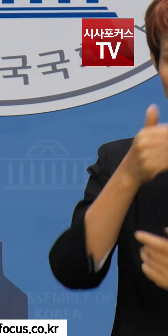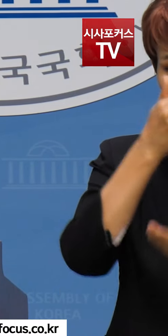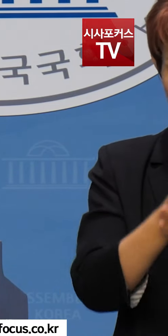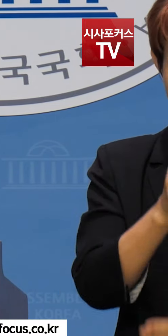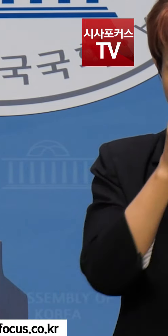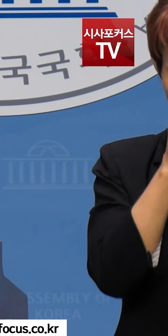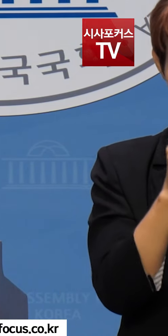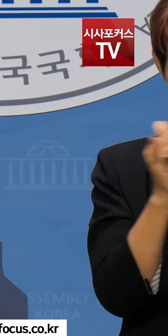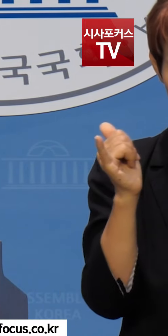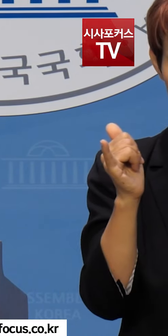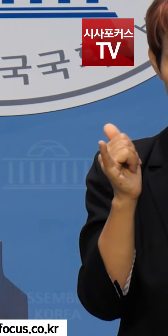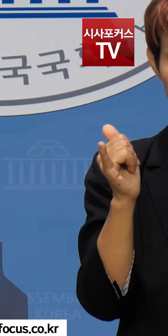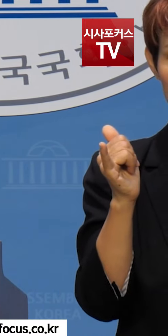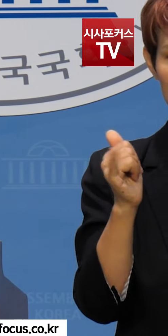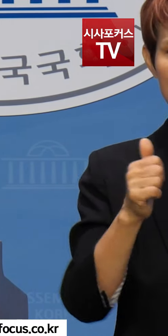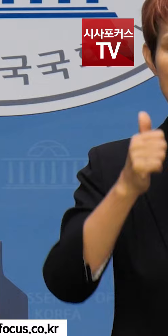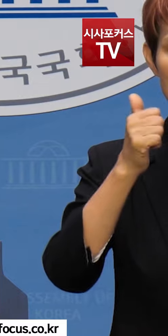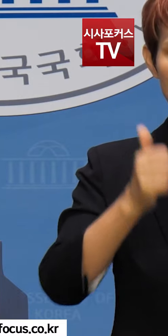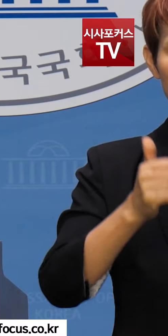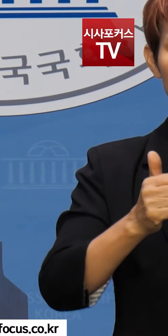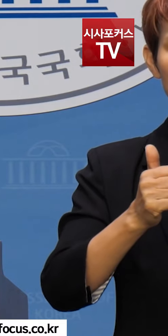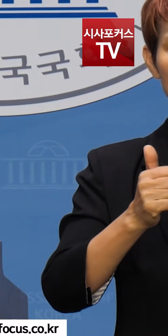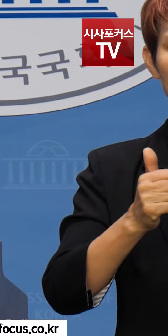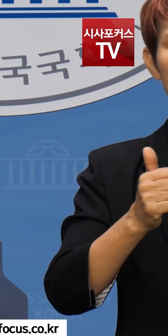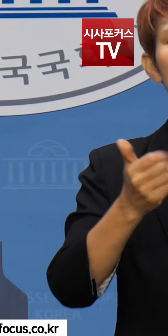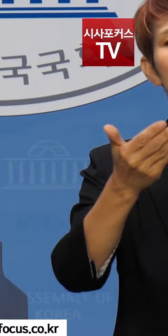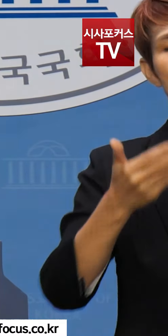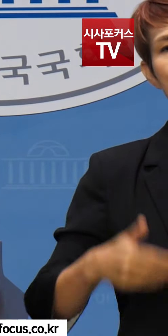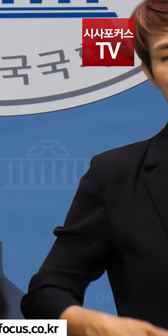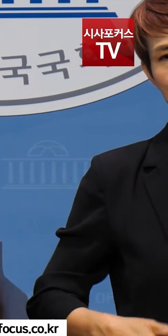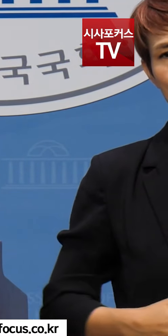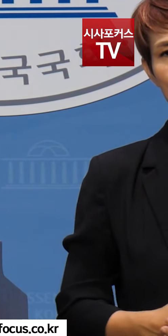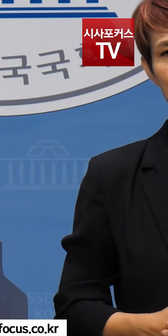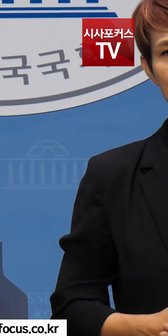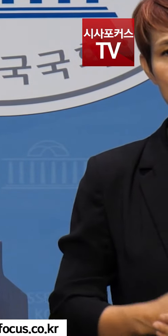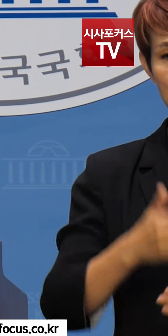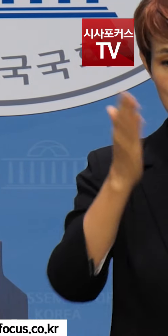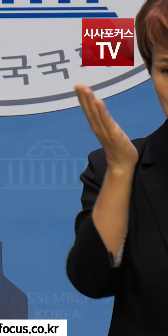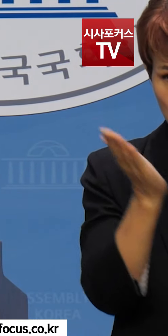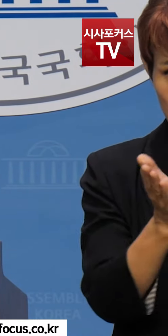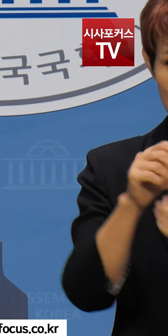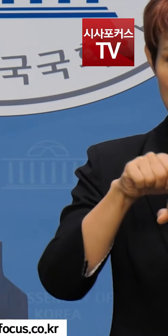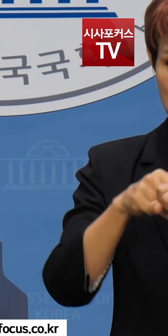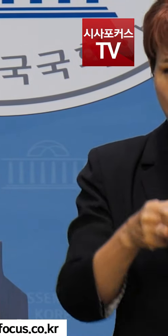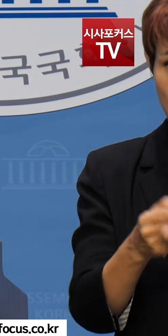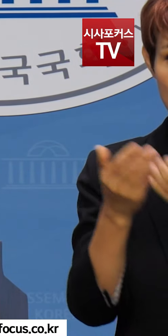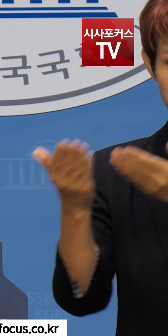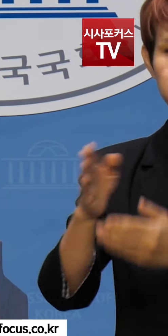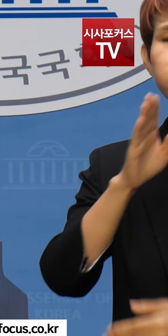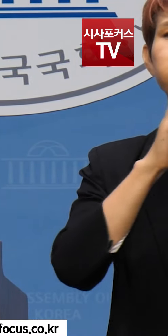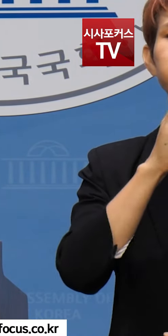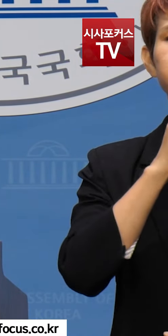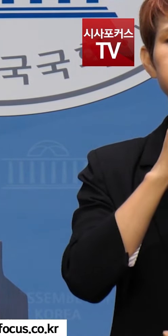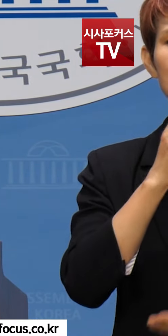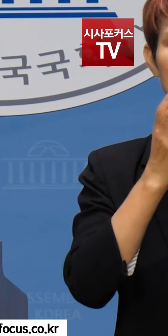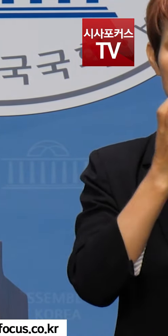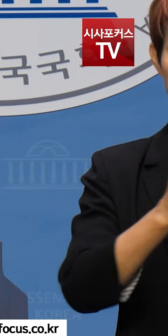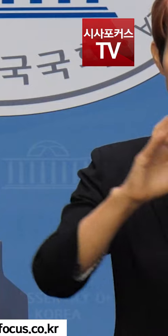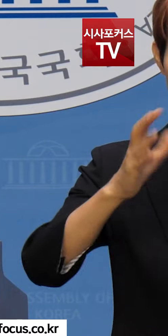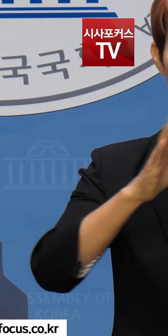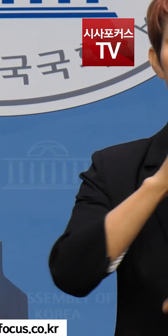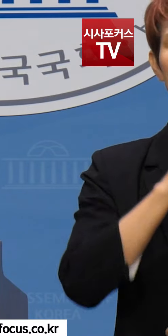있는 사람은 누구든 법의 심판을 받고 합당한 처벌을 받는 것이 법치 국가의